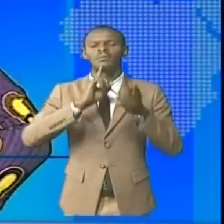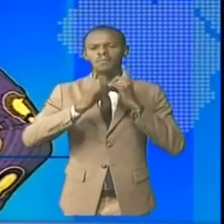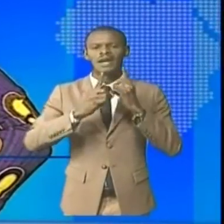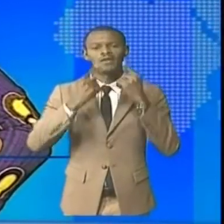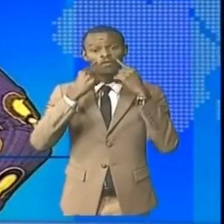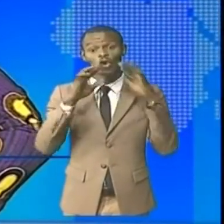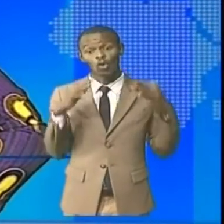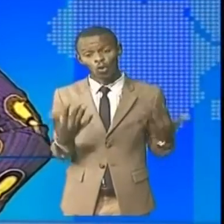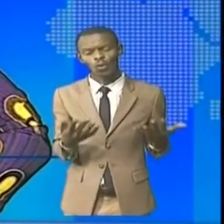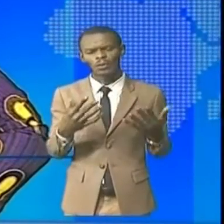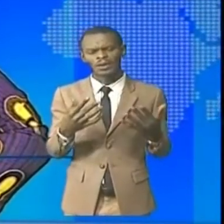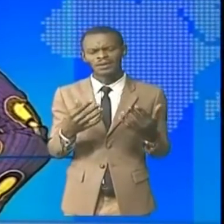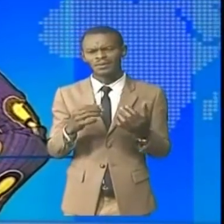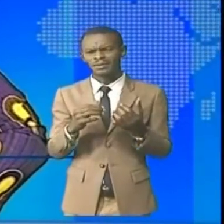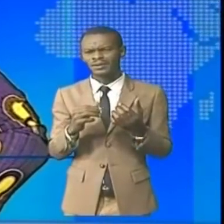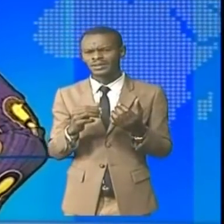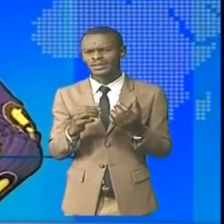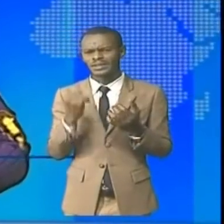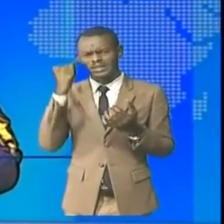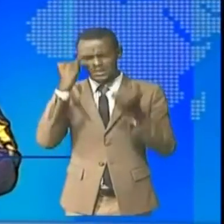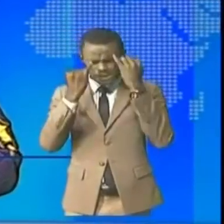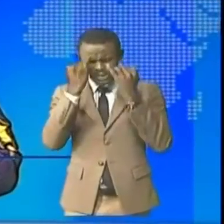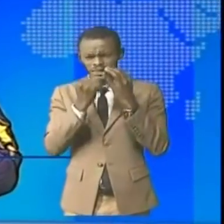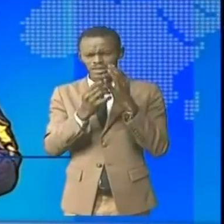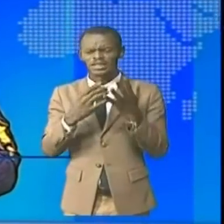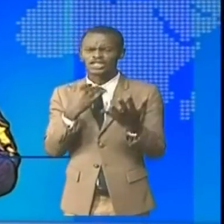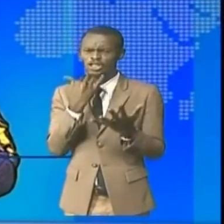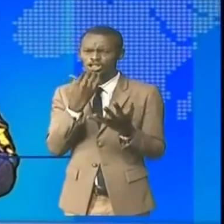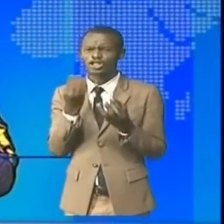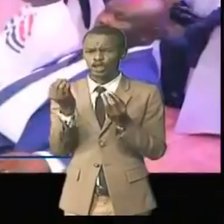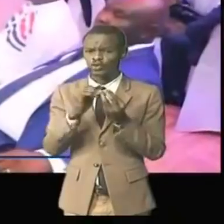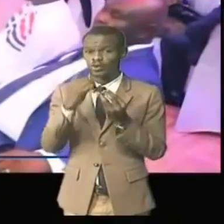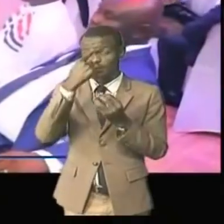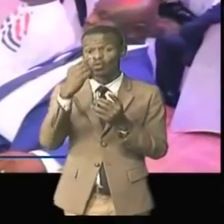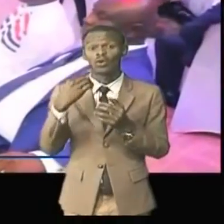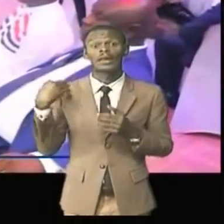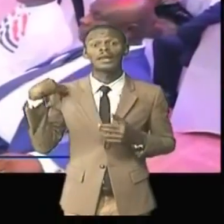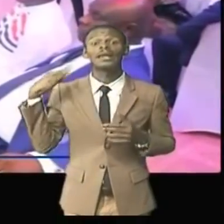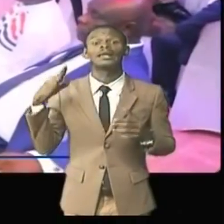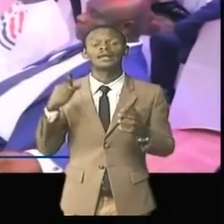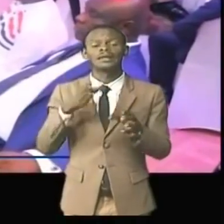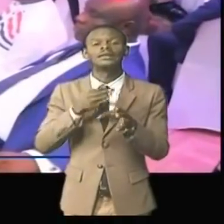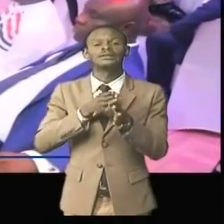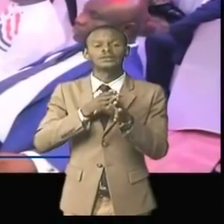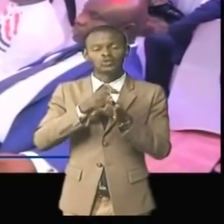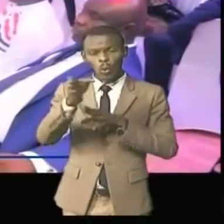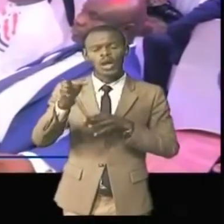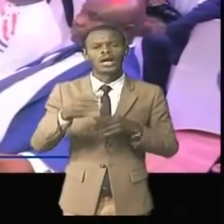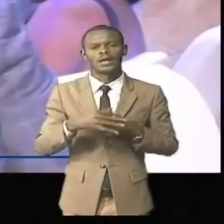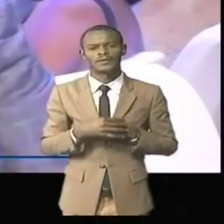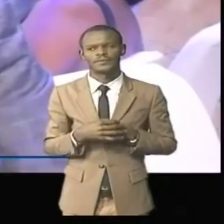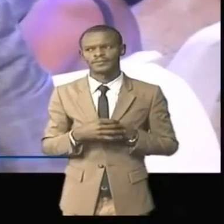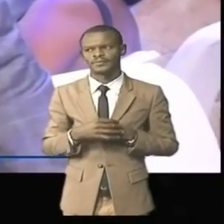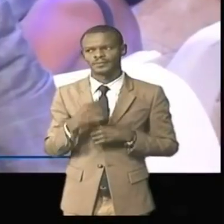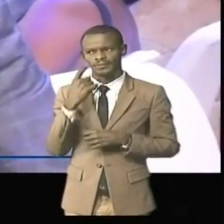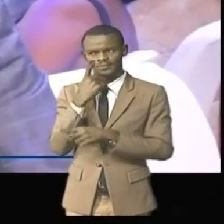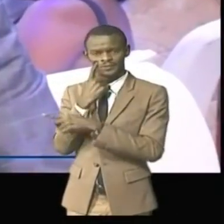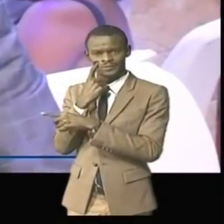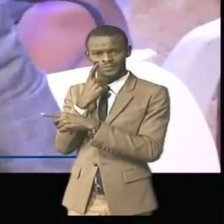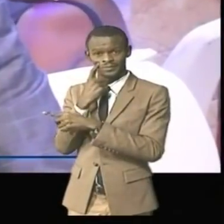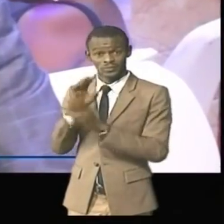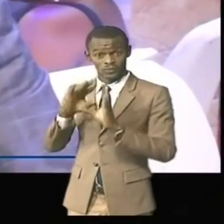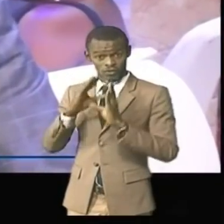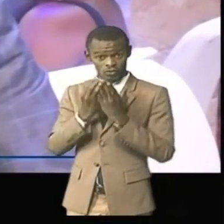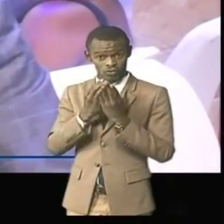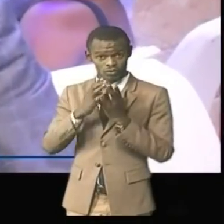l'état des droits en République démocratique du Congo. Rodé Panda. Sont tous anciens étudiants de la faculté de droit